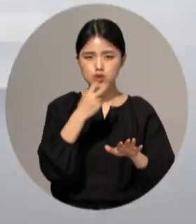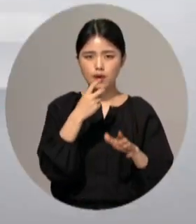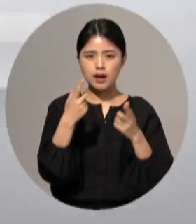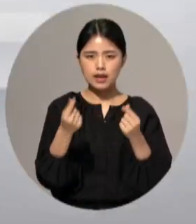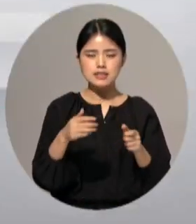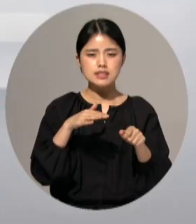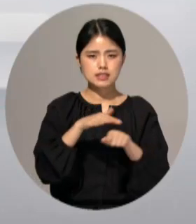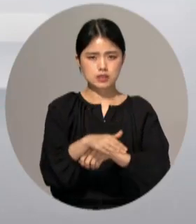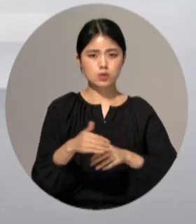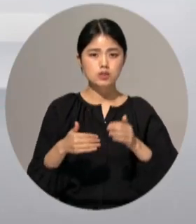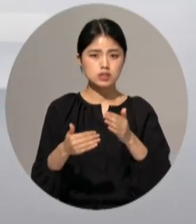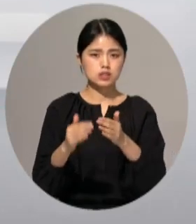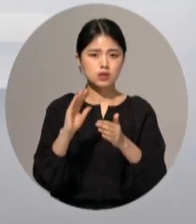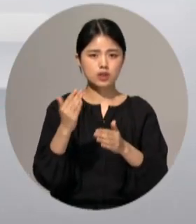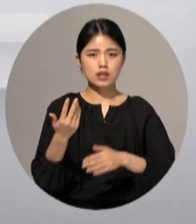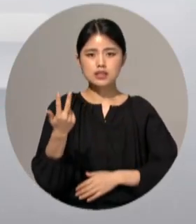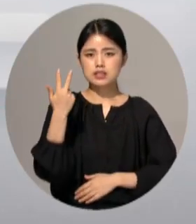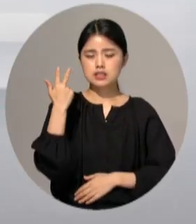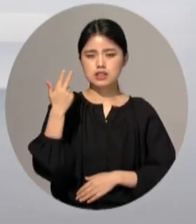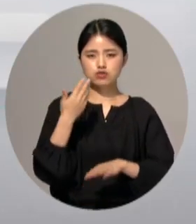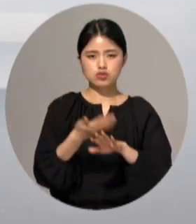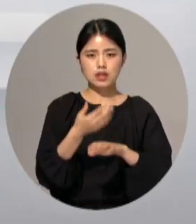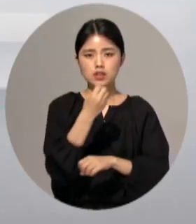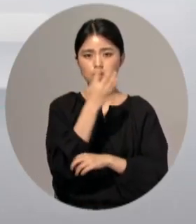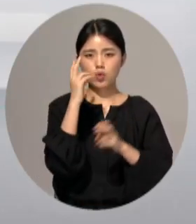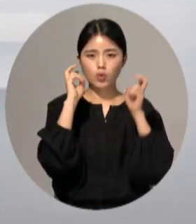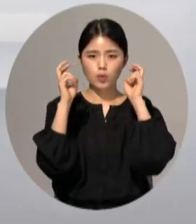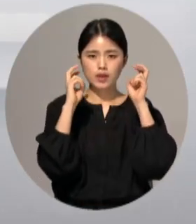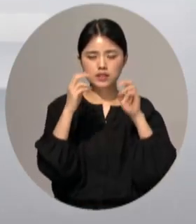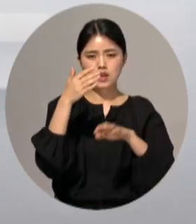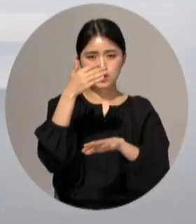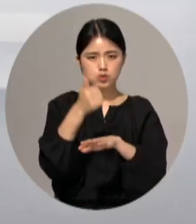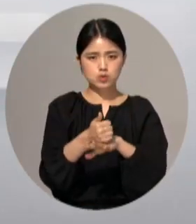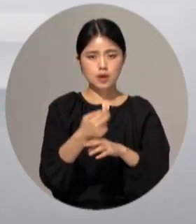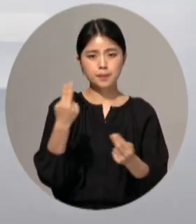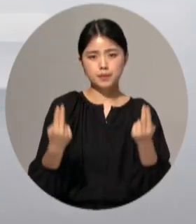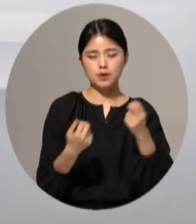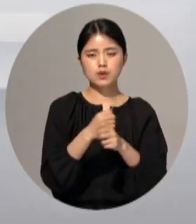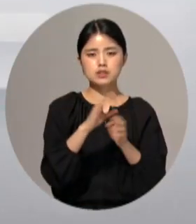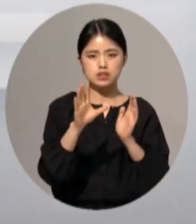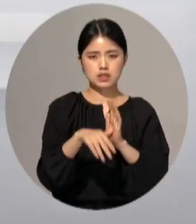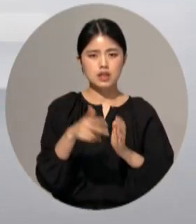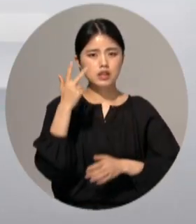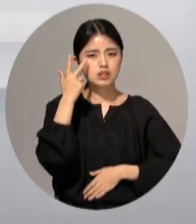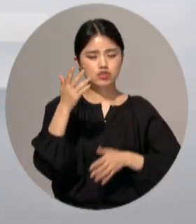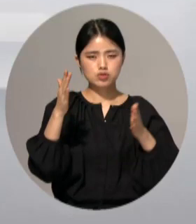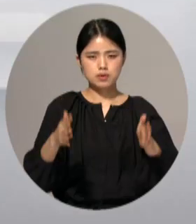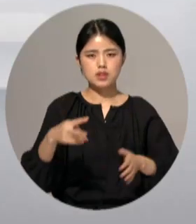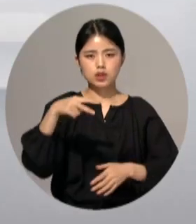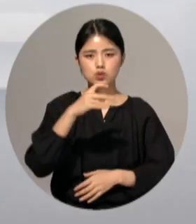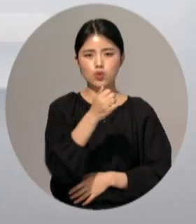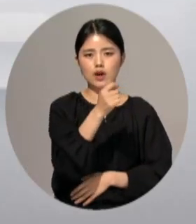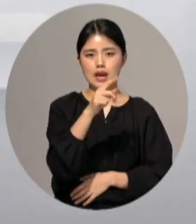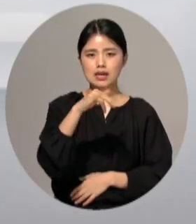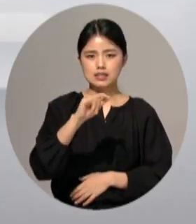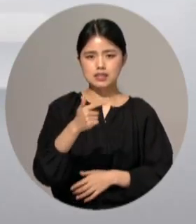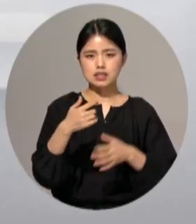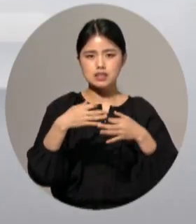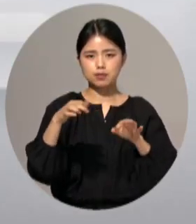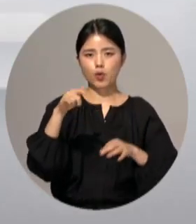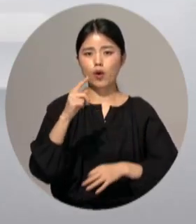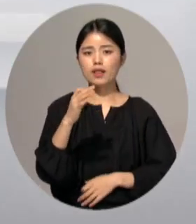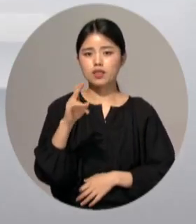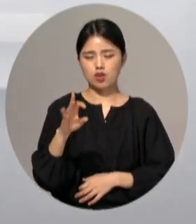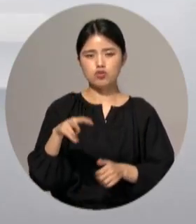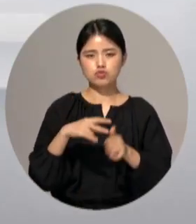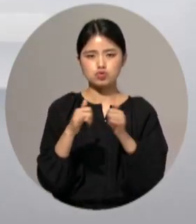방식으로 진행된 지난주 타 언론사 여론조사 결과와 비교해 일주일 3 송하진 김관영 두 후보 모두